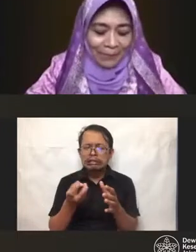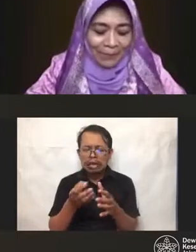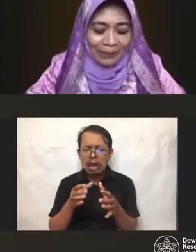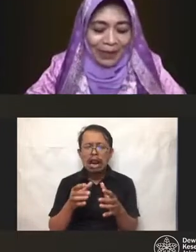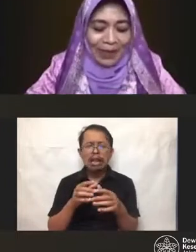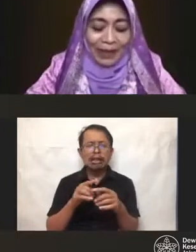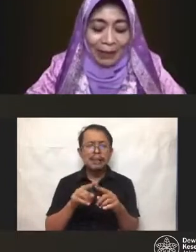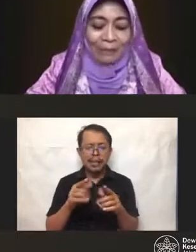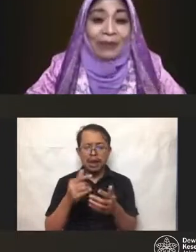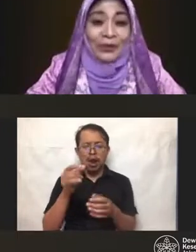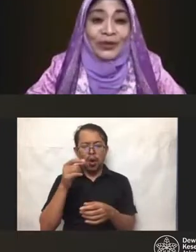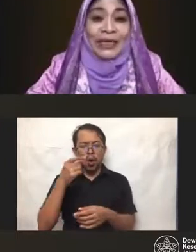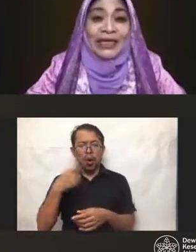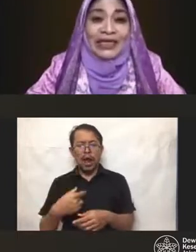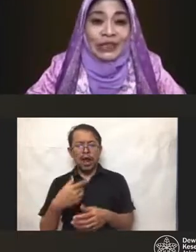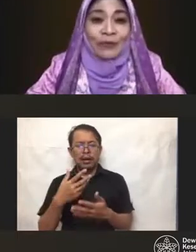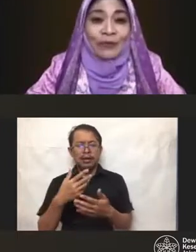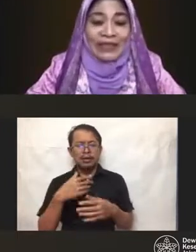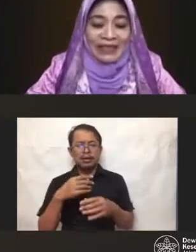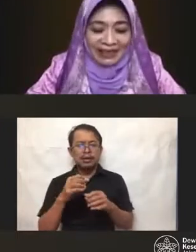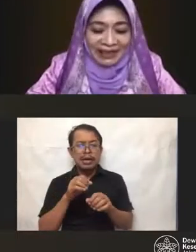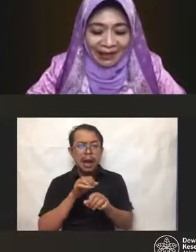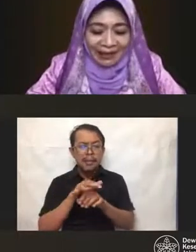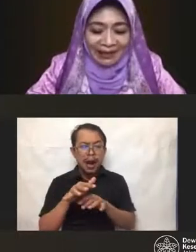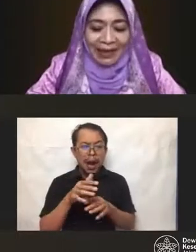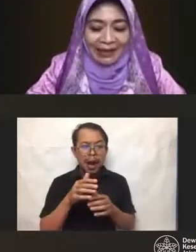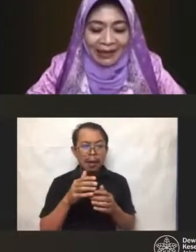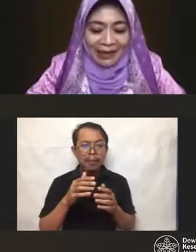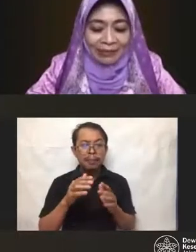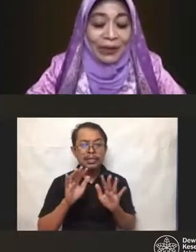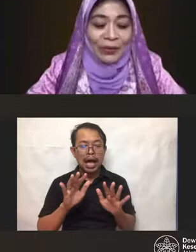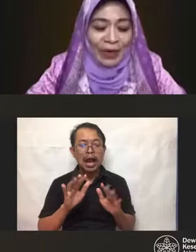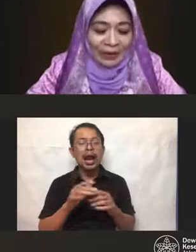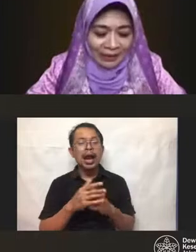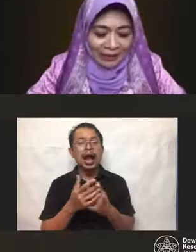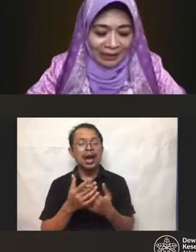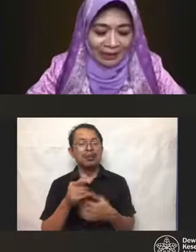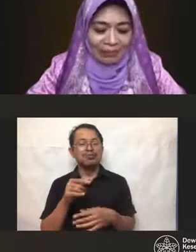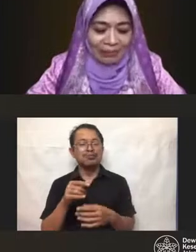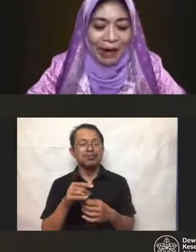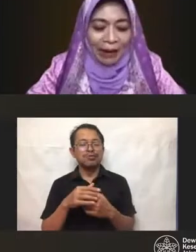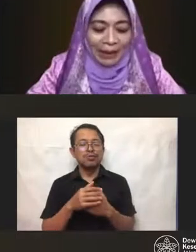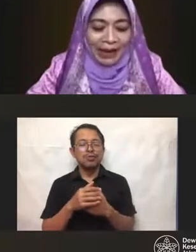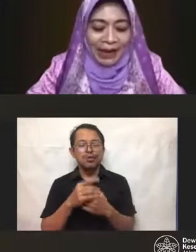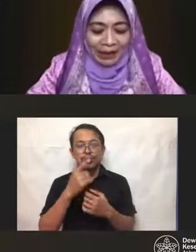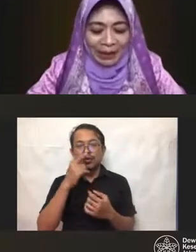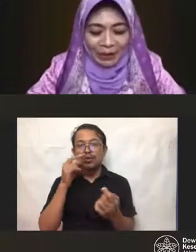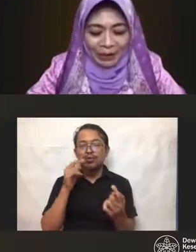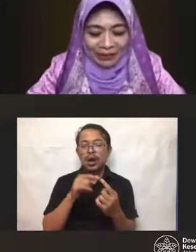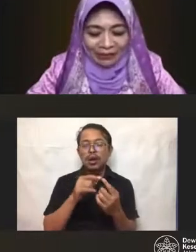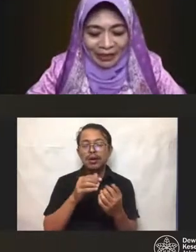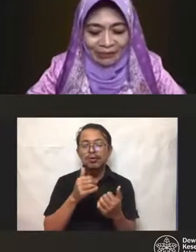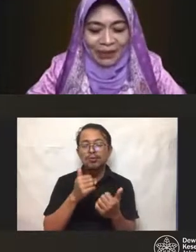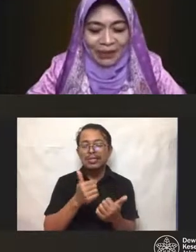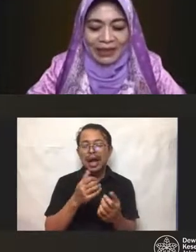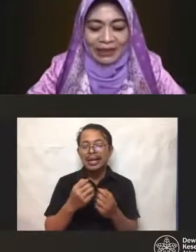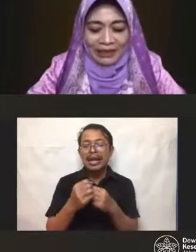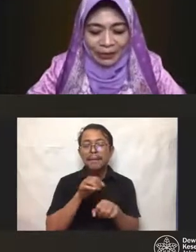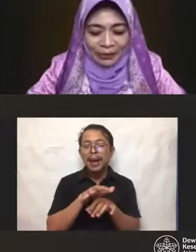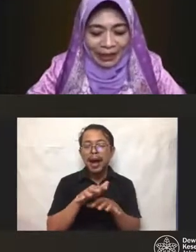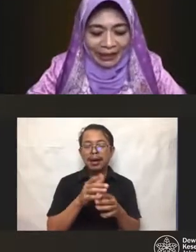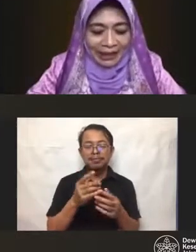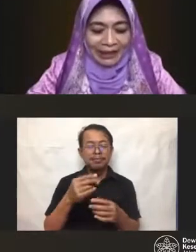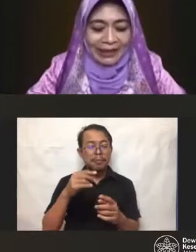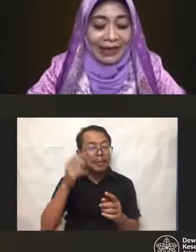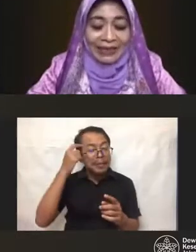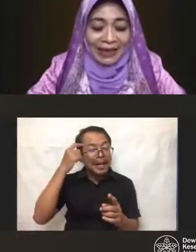sah. Dampak buruk dari disrupsi digital, antara lain menguatnya pemahaman keagamaan konservatif dan